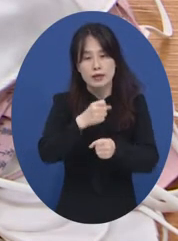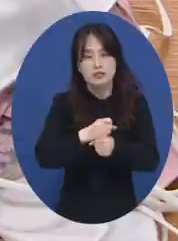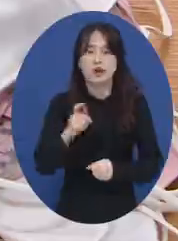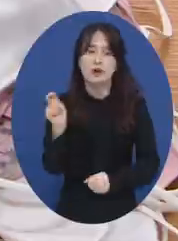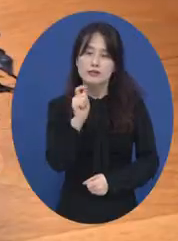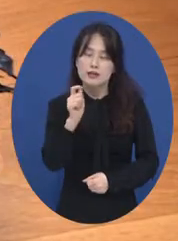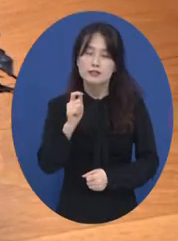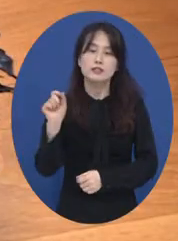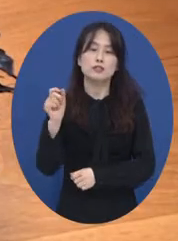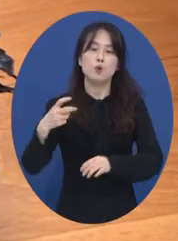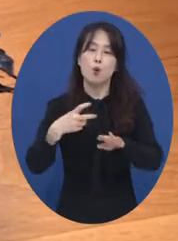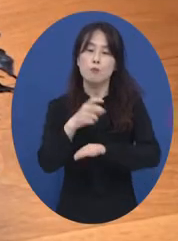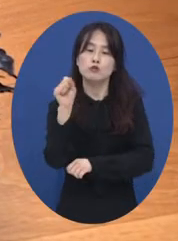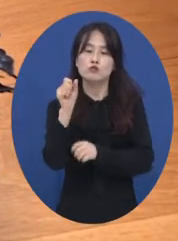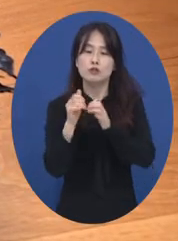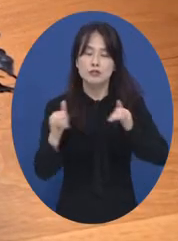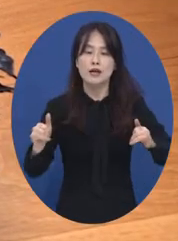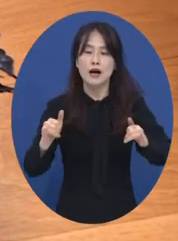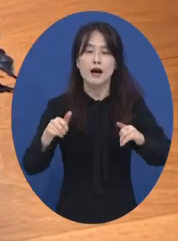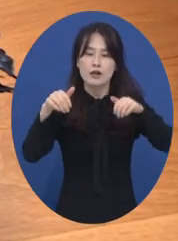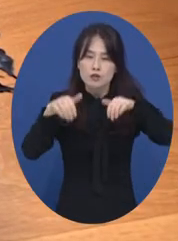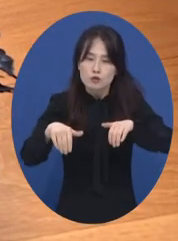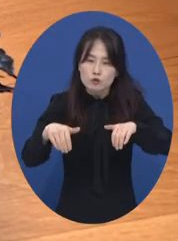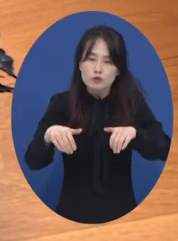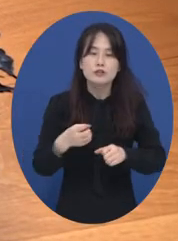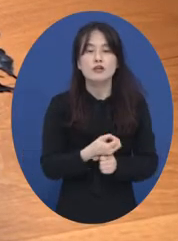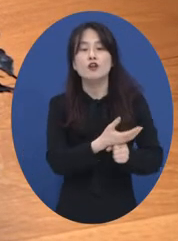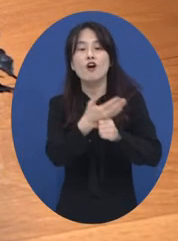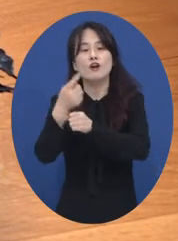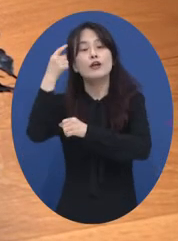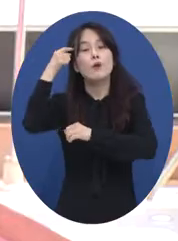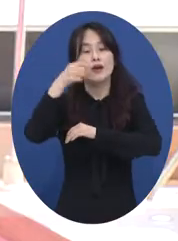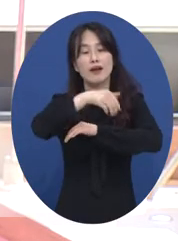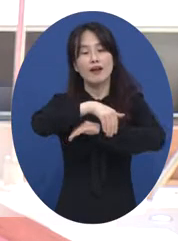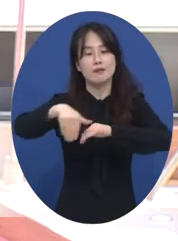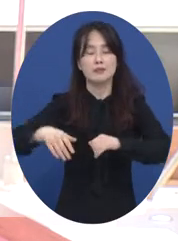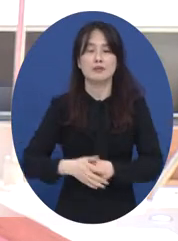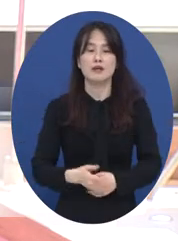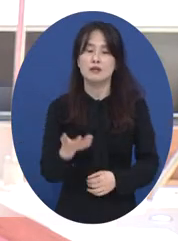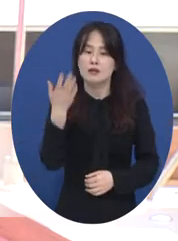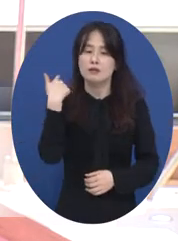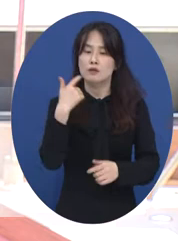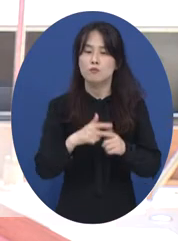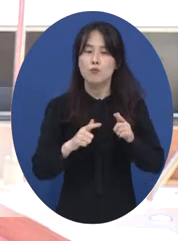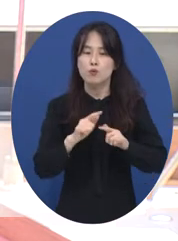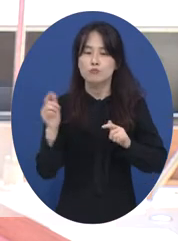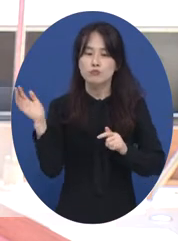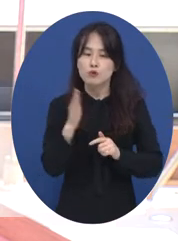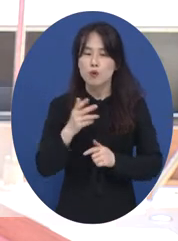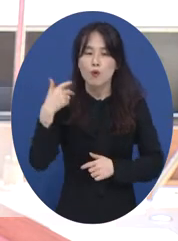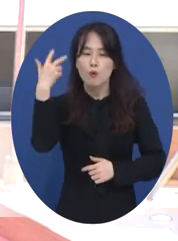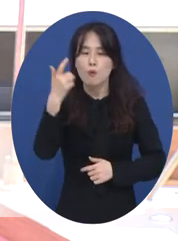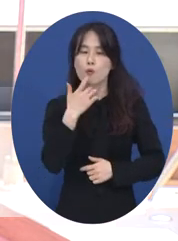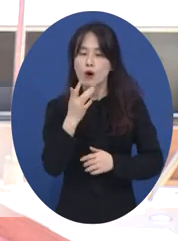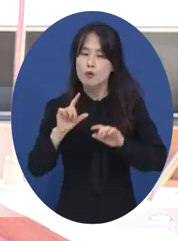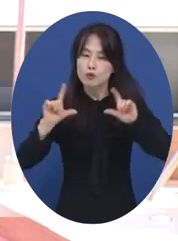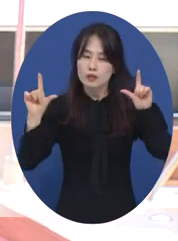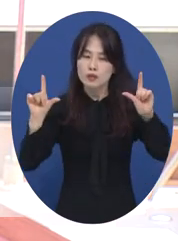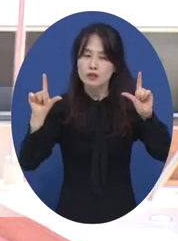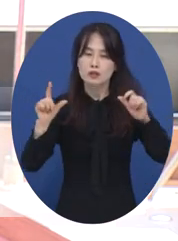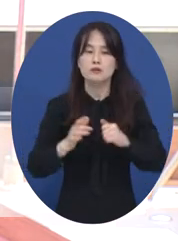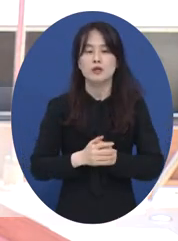버스 기사 등 교통 서비스 근무 자들에게 전달될 예정입니다 지난 목요일 부터 다음주